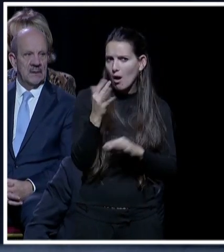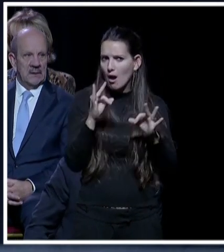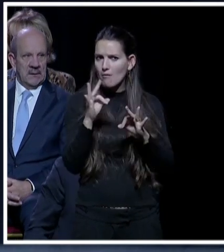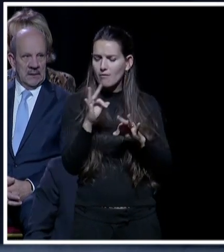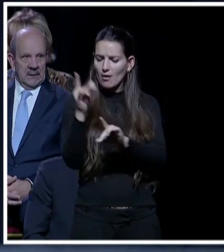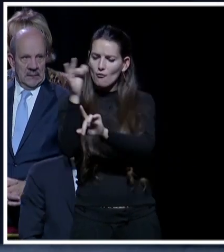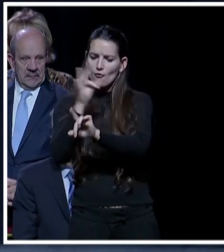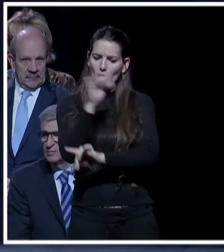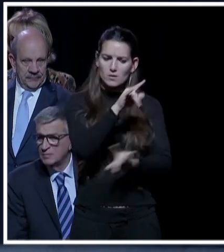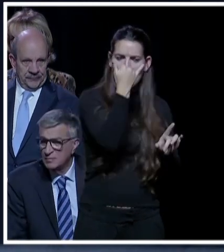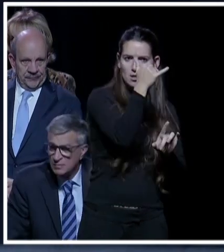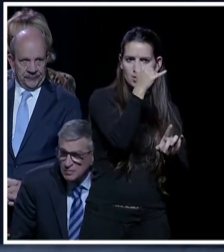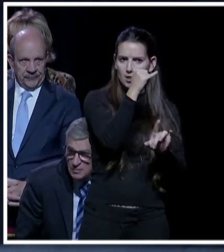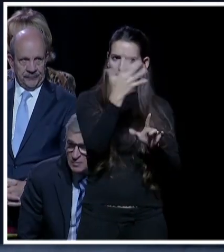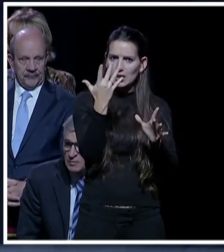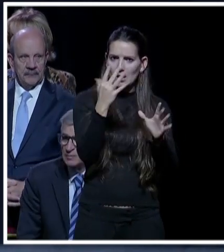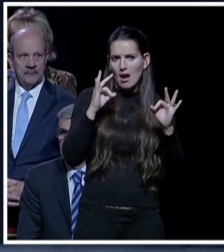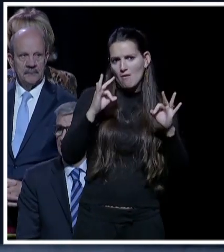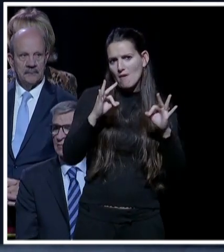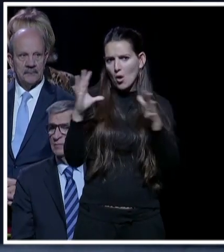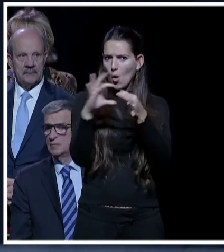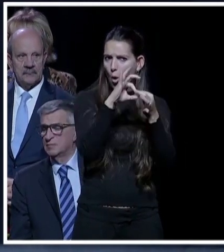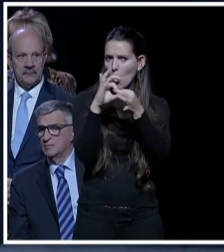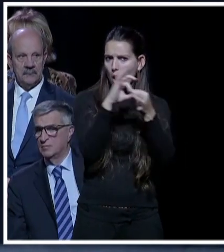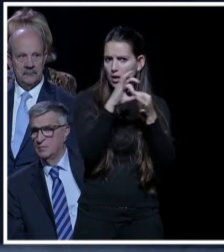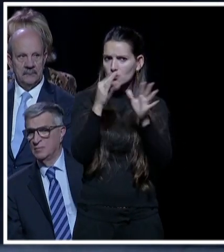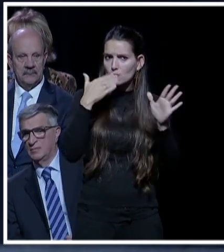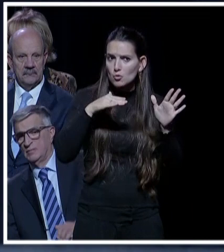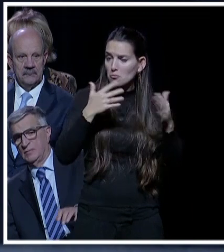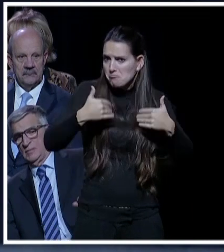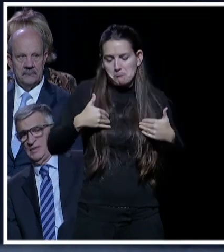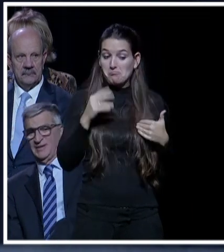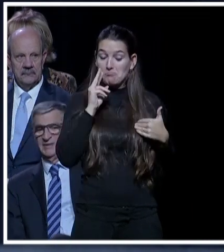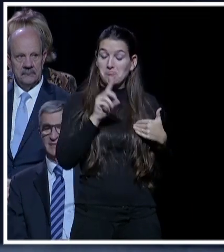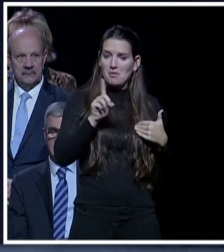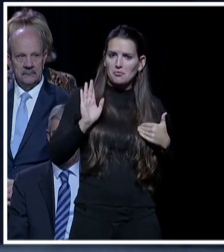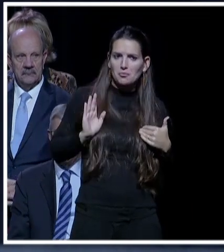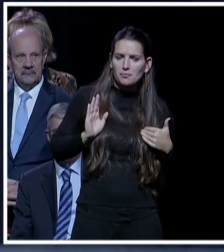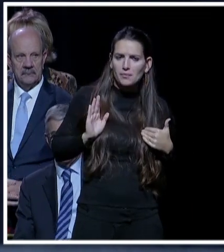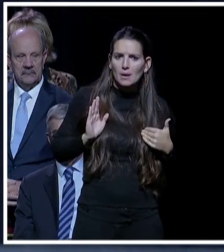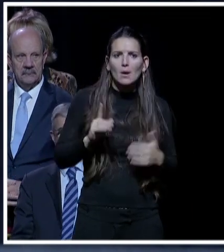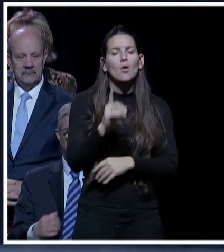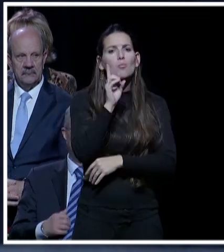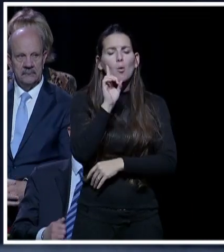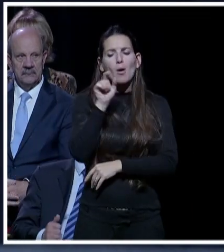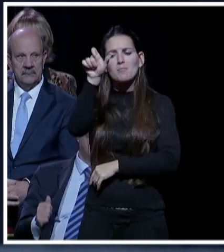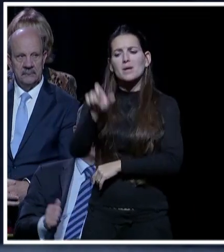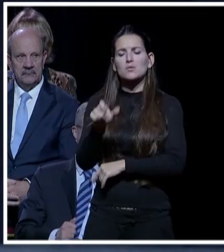entre la France et l'Algérie. Sincèrement, je ne m'en étais pas rendu compte. Parce que quand le